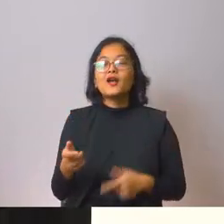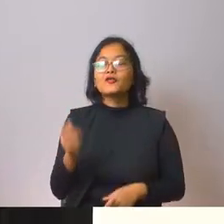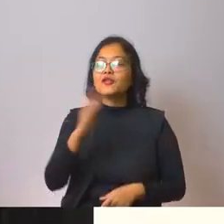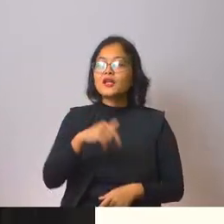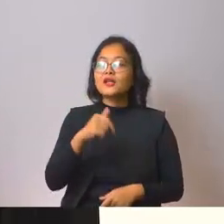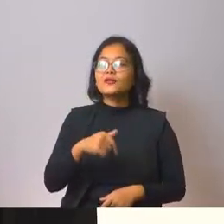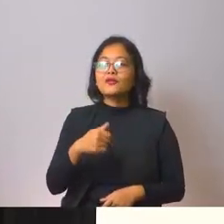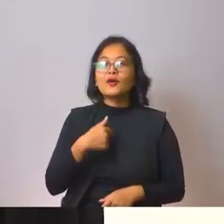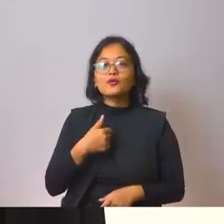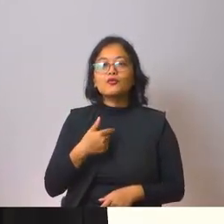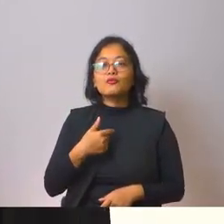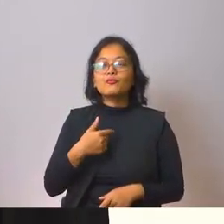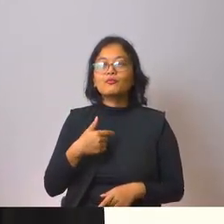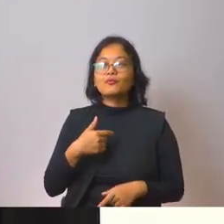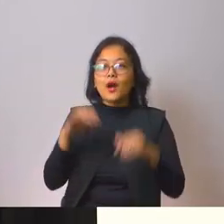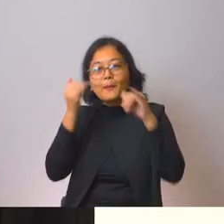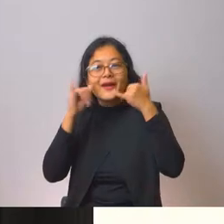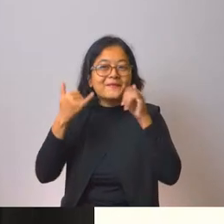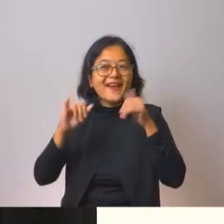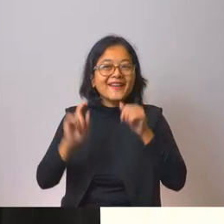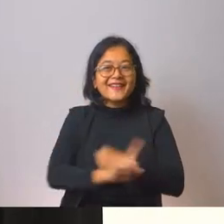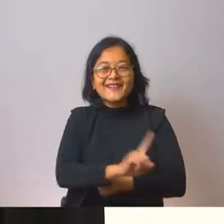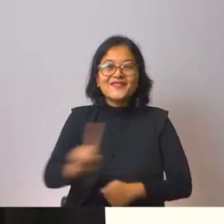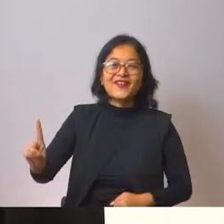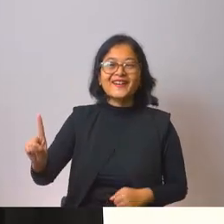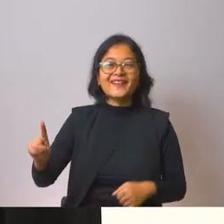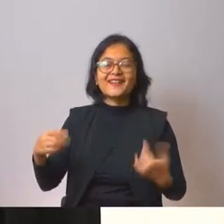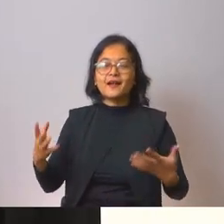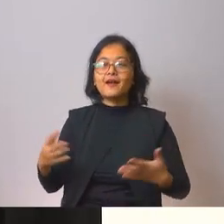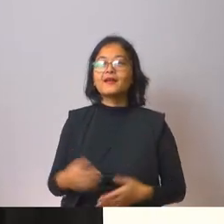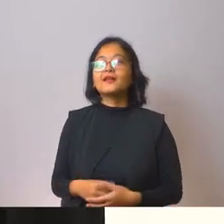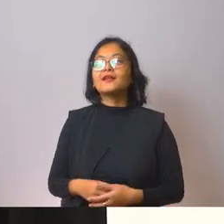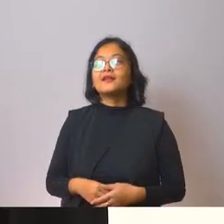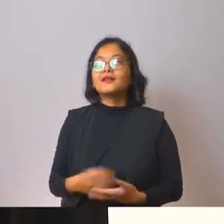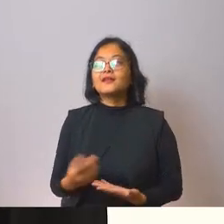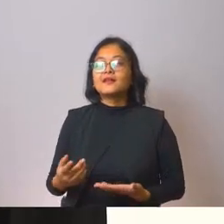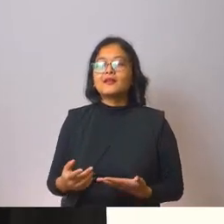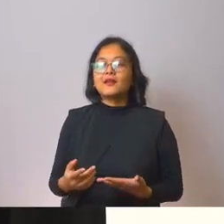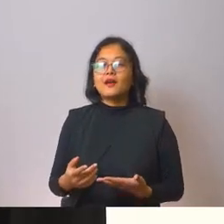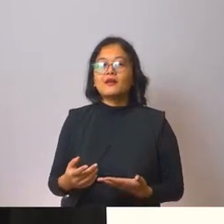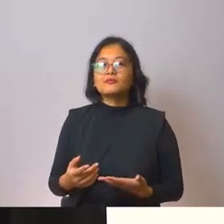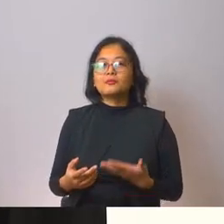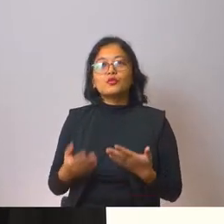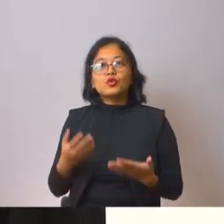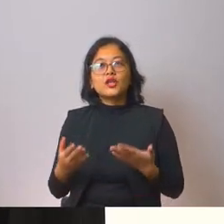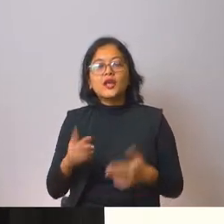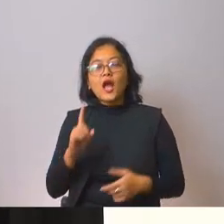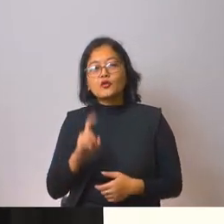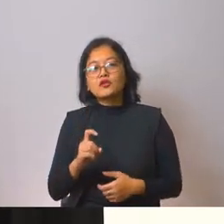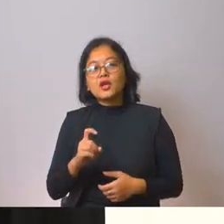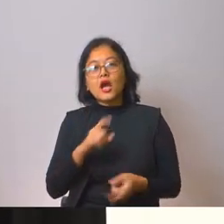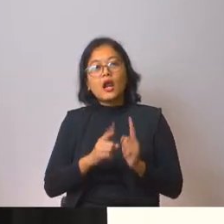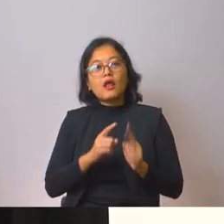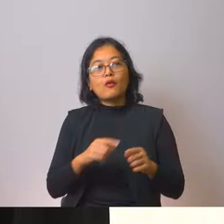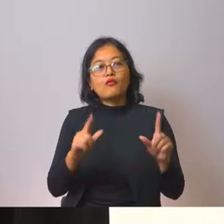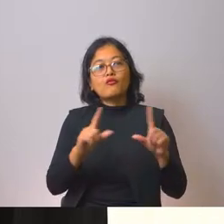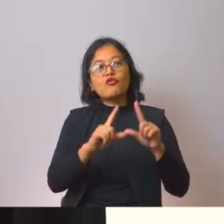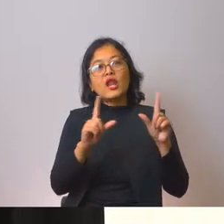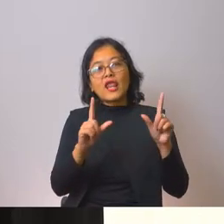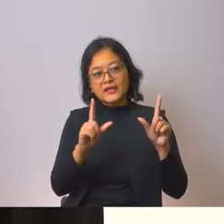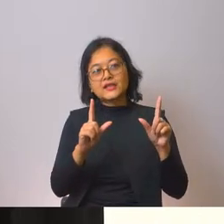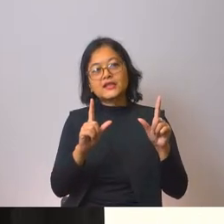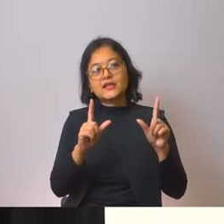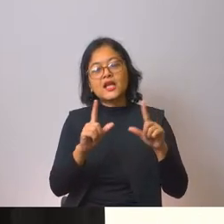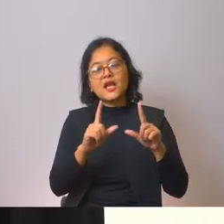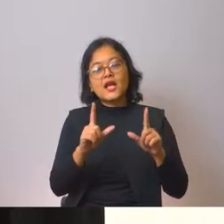Maaf ya Mas. Nah tapi mungkin karena orang tua waktu itu cemas gitu. Mendengar kabar dari gurunya, oh hari ini gak ada